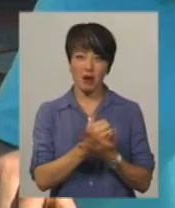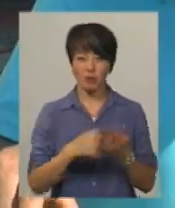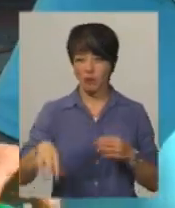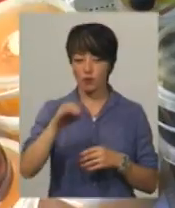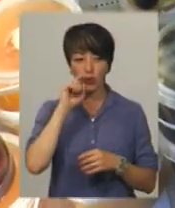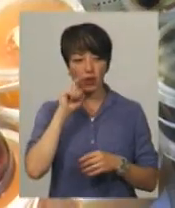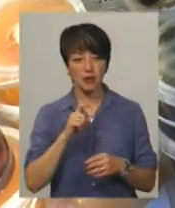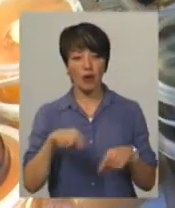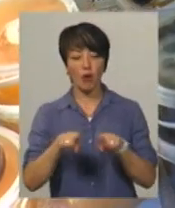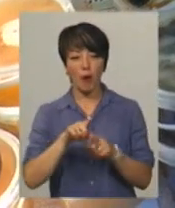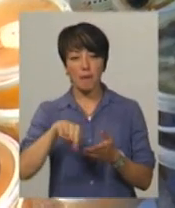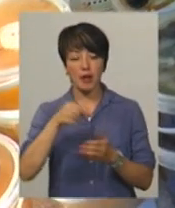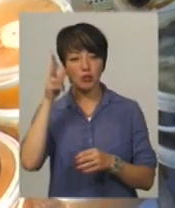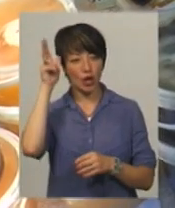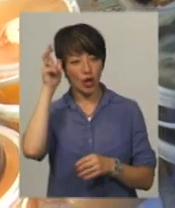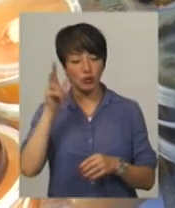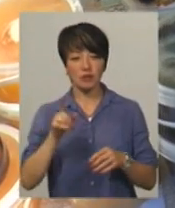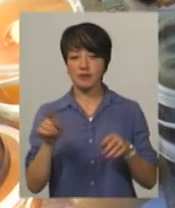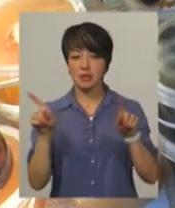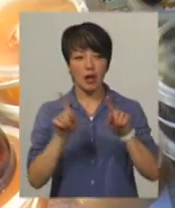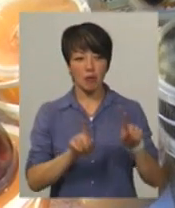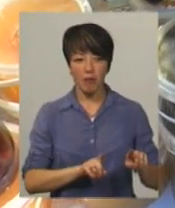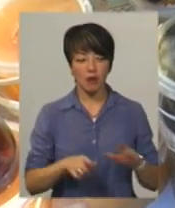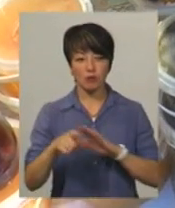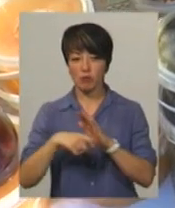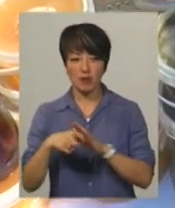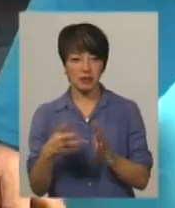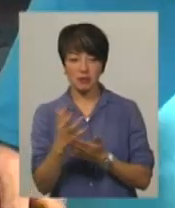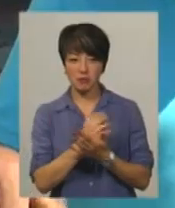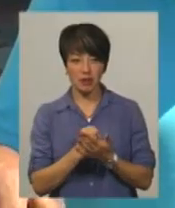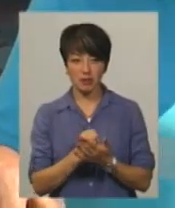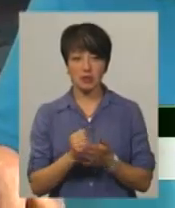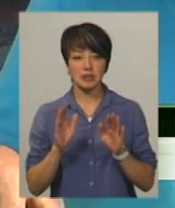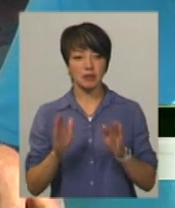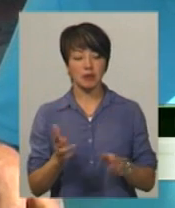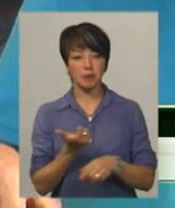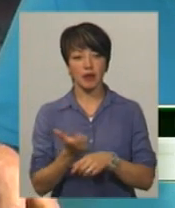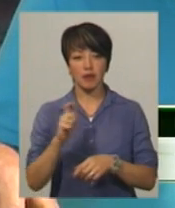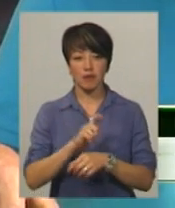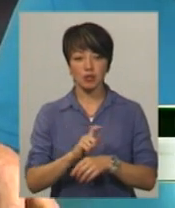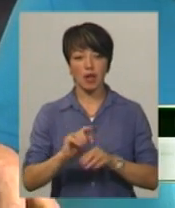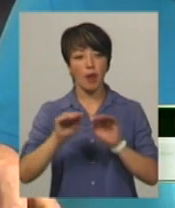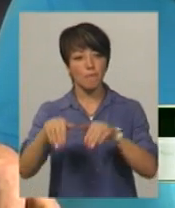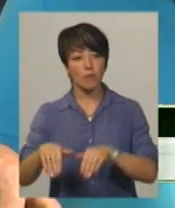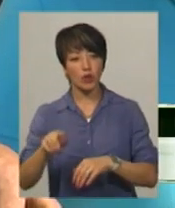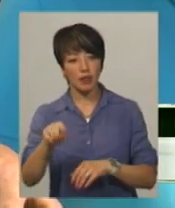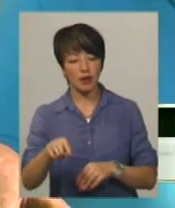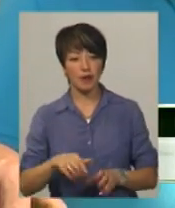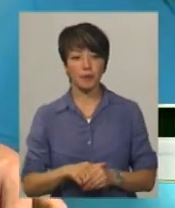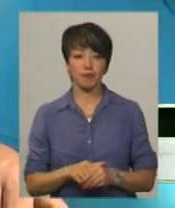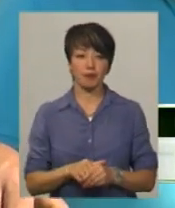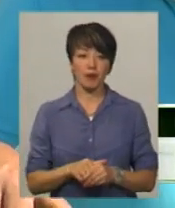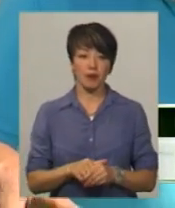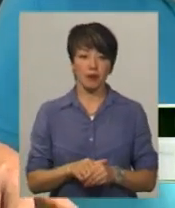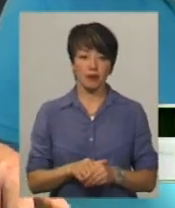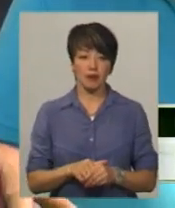менше. Такого меду, як гречку, ні в Закарпатті, ні на Донбасі ми не зберемо. Його він збирається переважно на Поділлі. Є